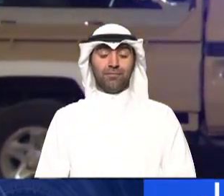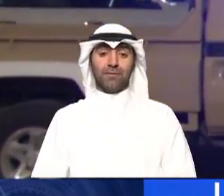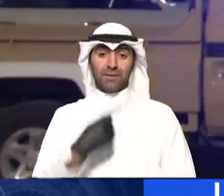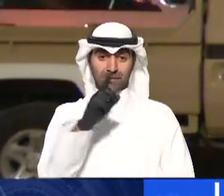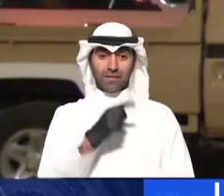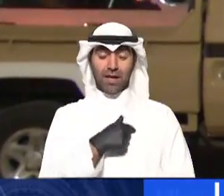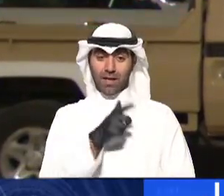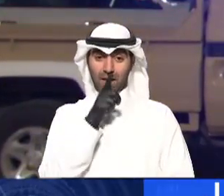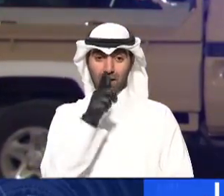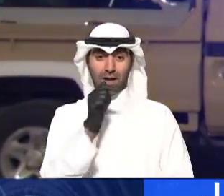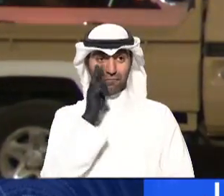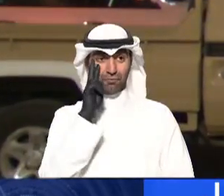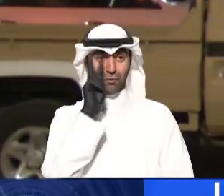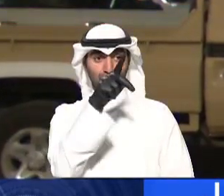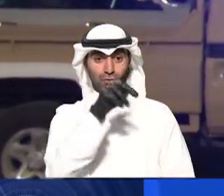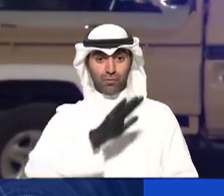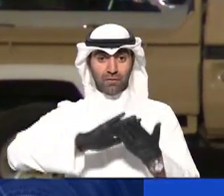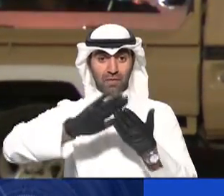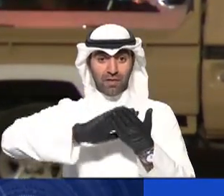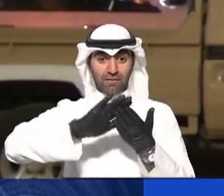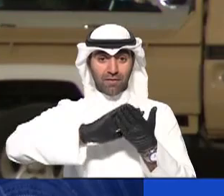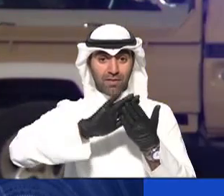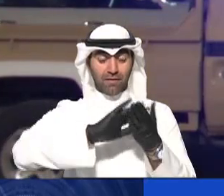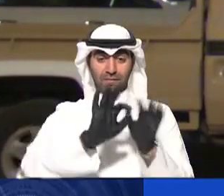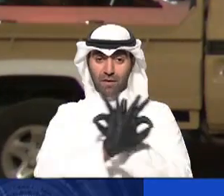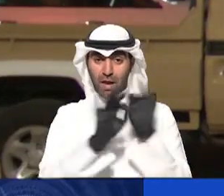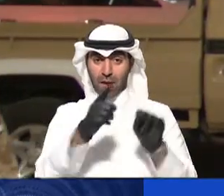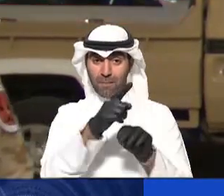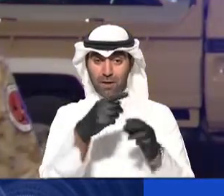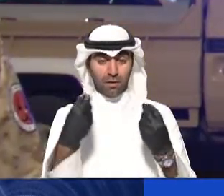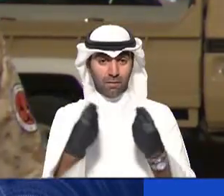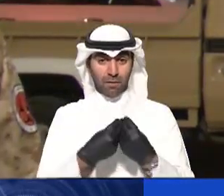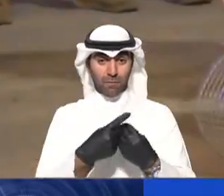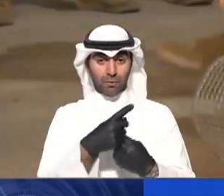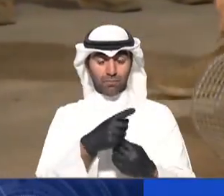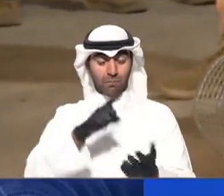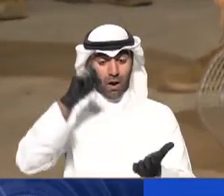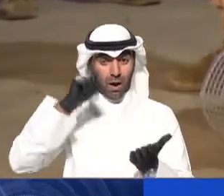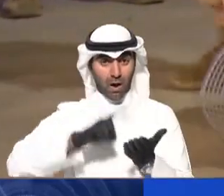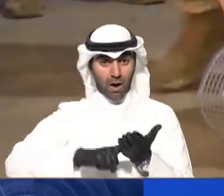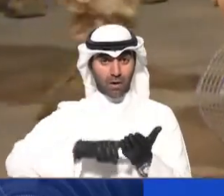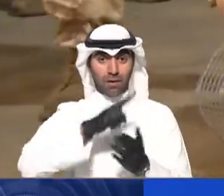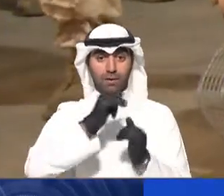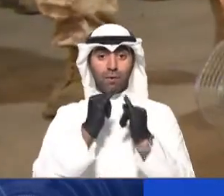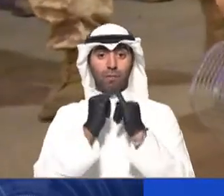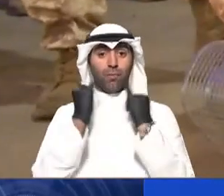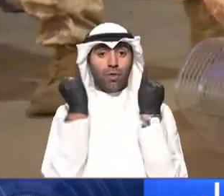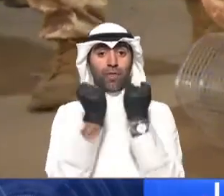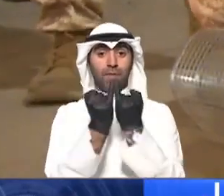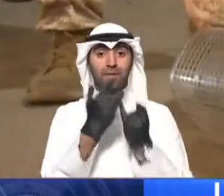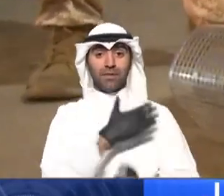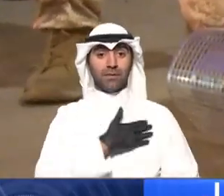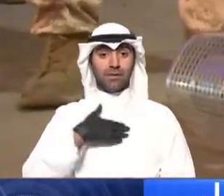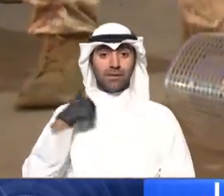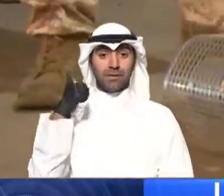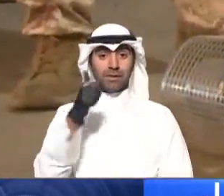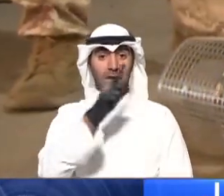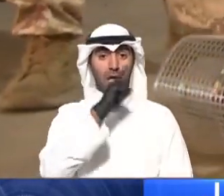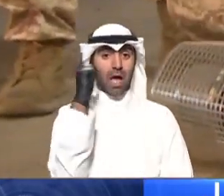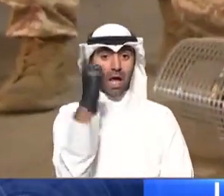المستخدمة هي معتمدة من قبل منظمة الصحة العالمية وأيضا من قبل وزارة الصحة الكويتية وأيضا الهيئة العامة